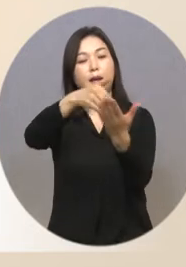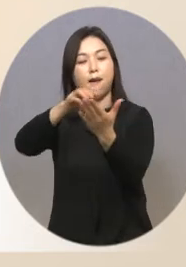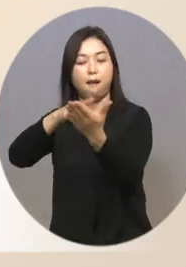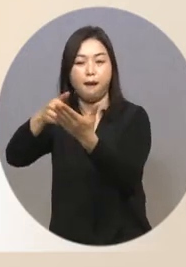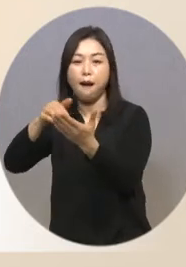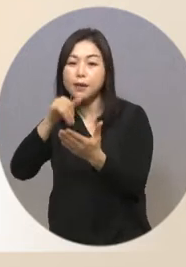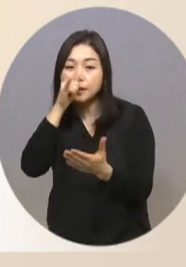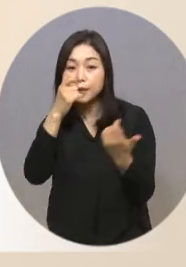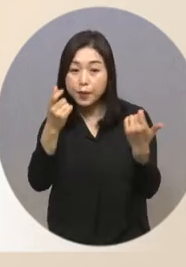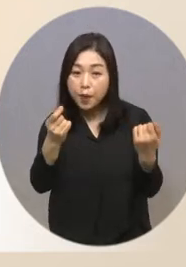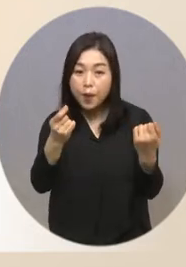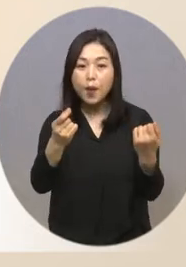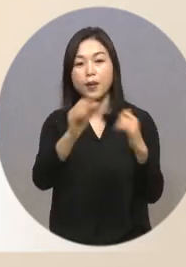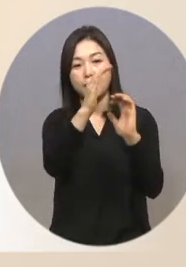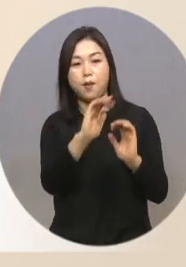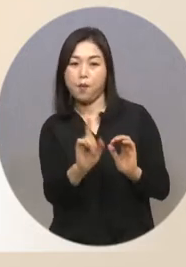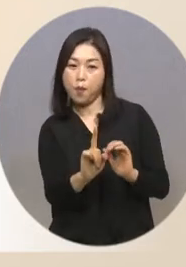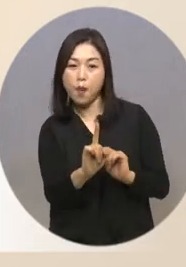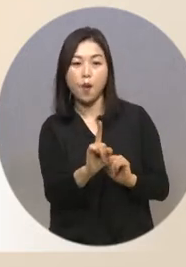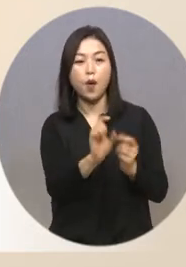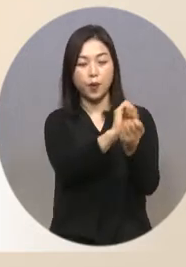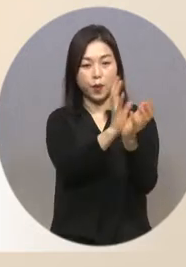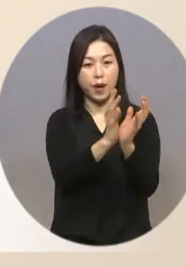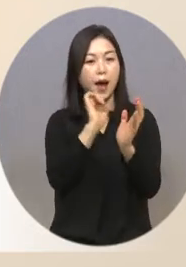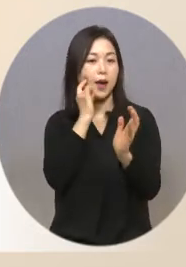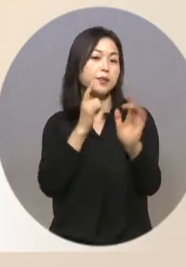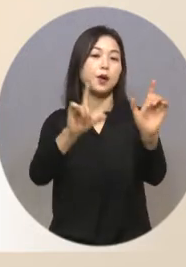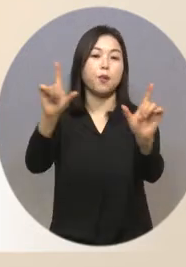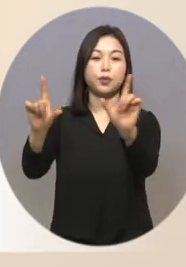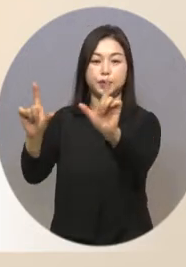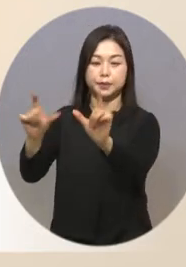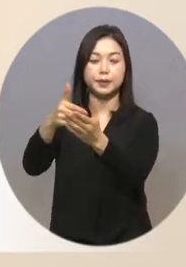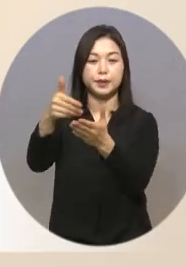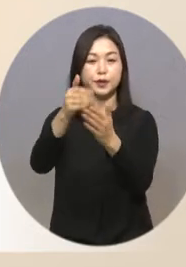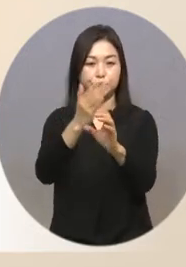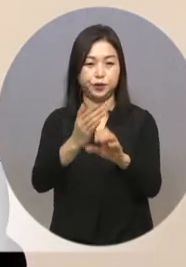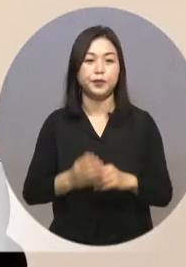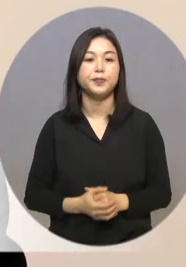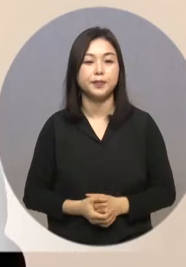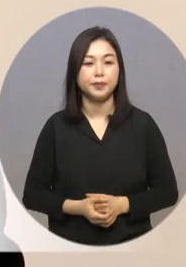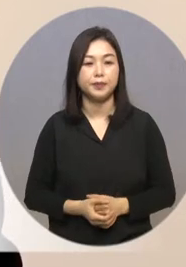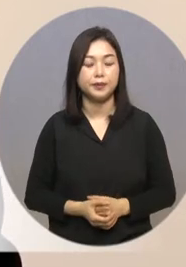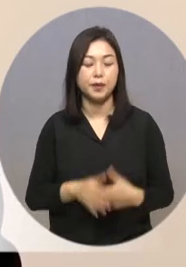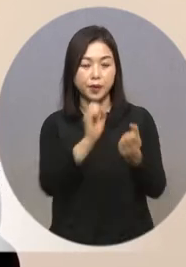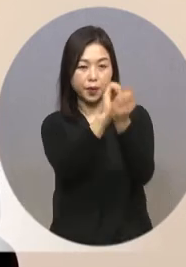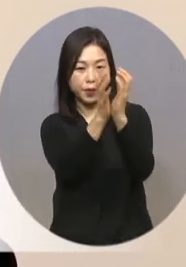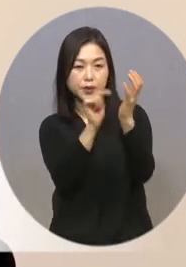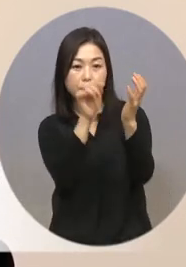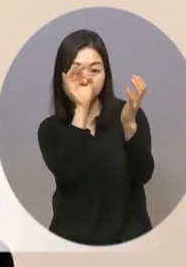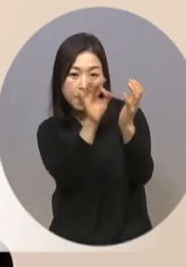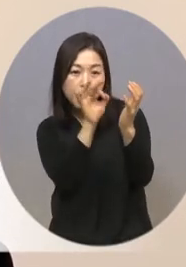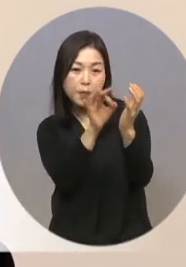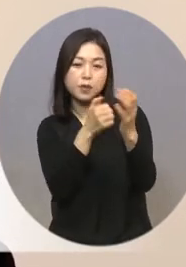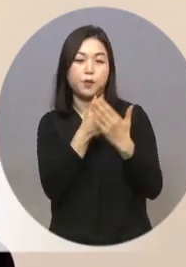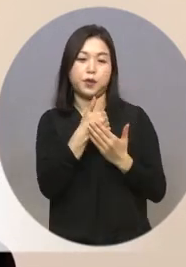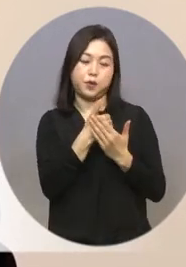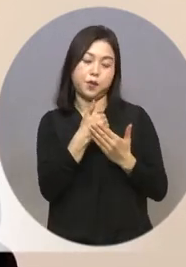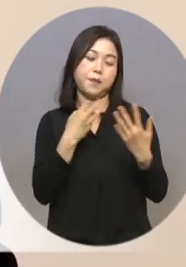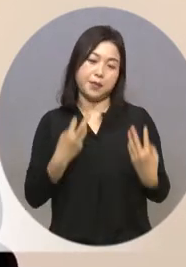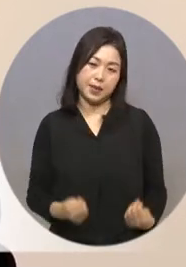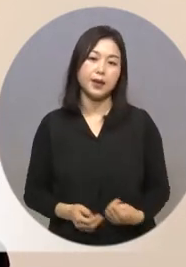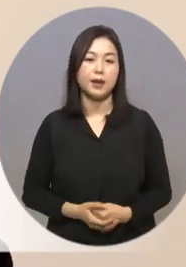내용을 꽃과 그 다음에 아름다운 풍경 위주로 그리고 있습니다 꽃을 보면서 되게 많이 1호 로